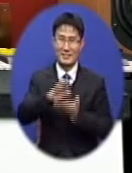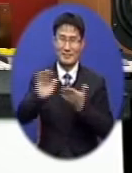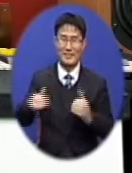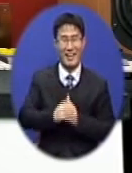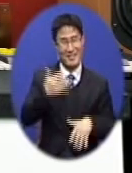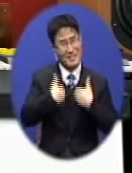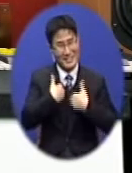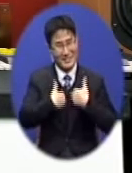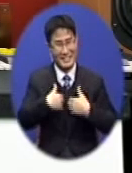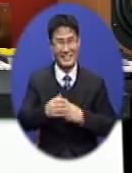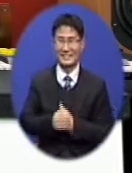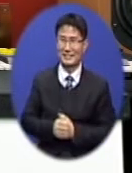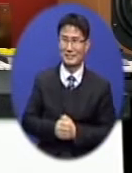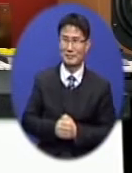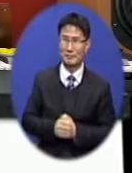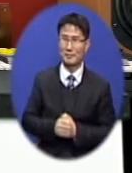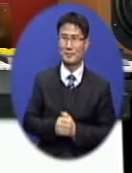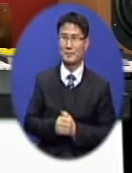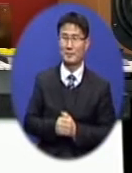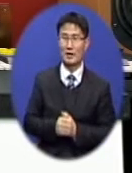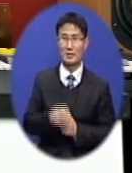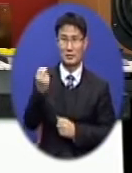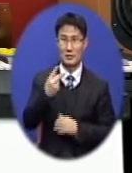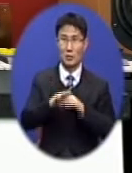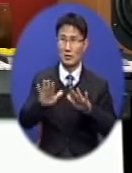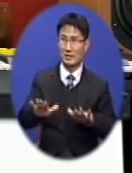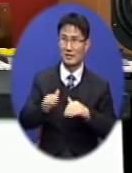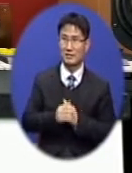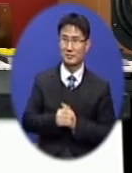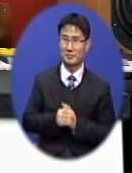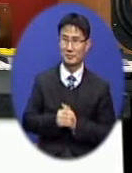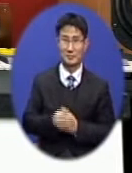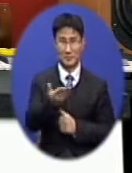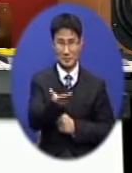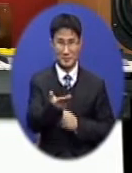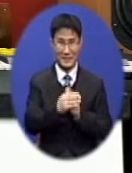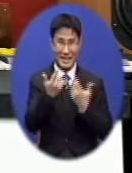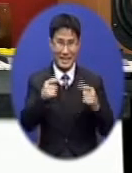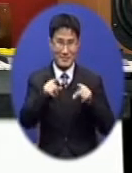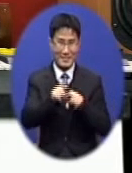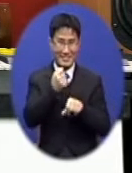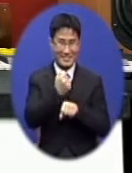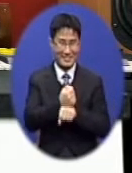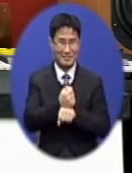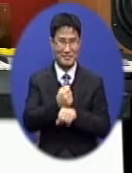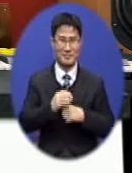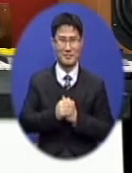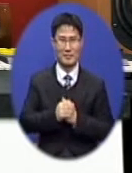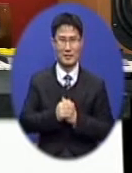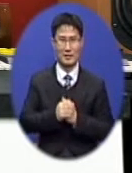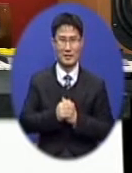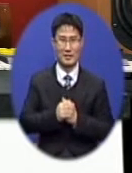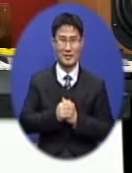씨 네. 반갑습니다. 네. 아, 그리고요. 네. 오늘 이렇게 김혜영 씨하고 함께 이렇게 하다 보니까